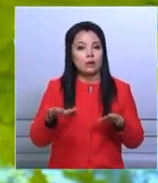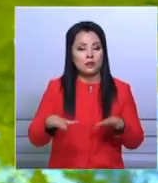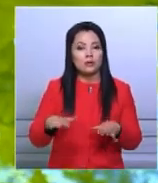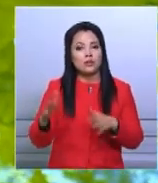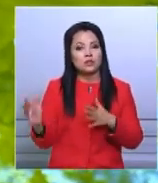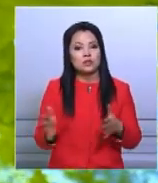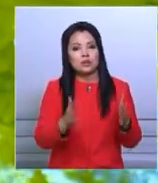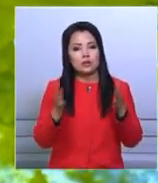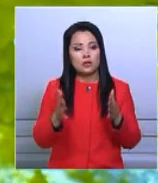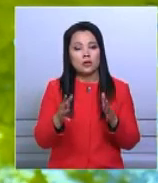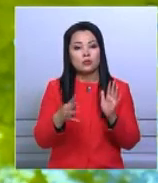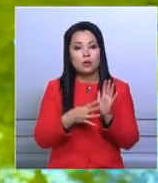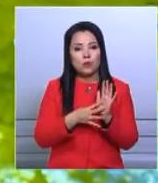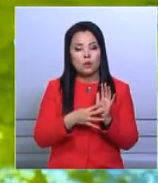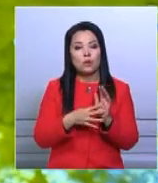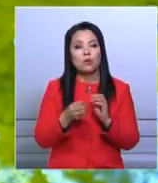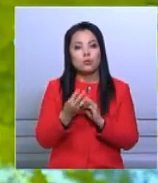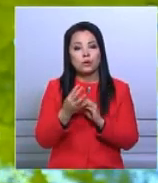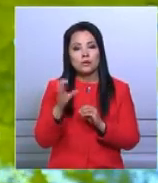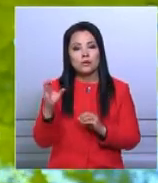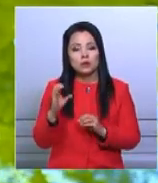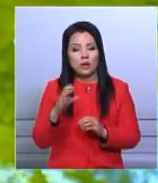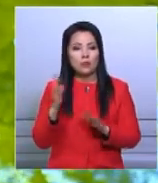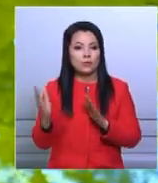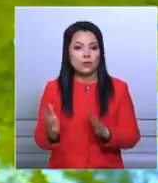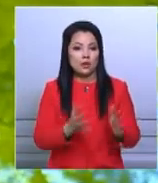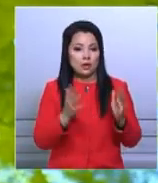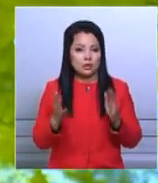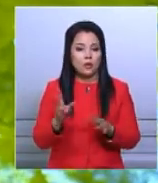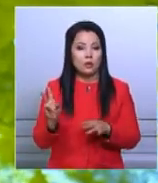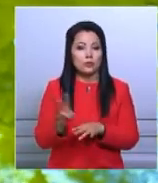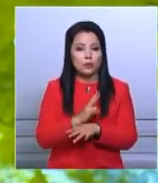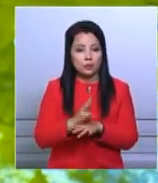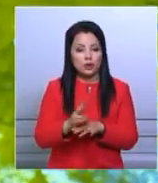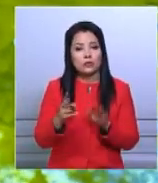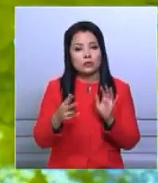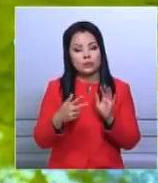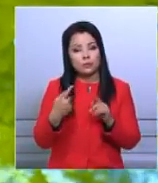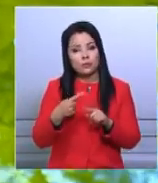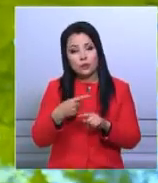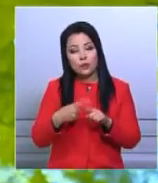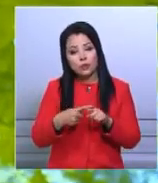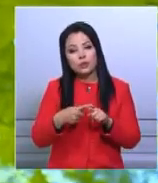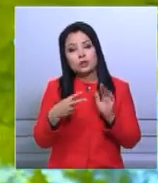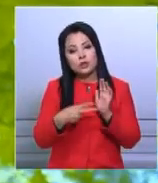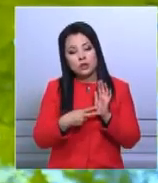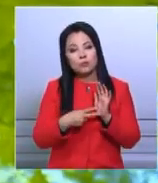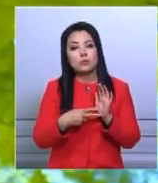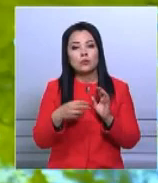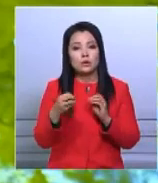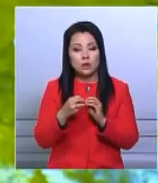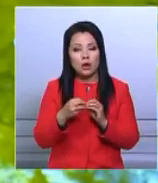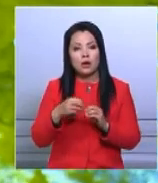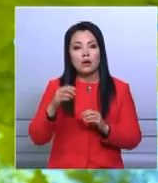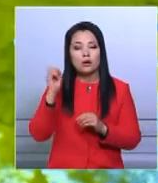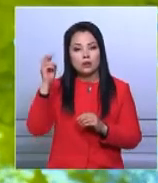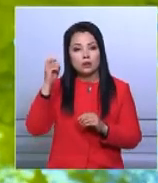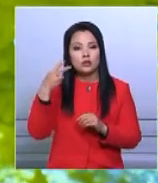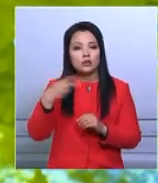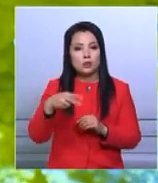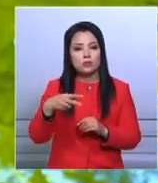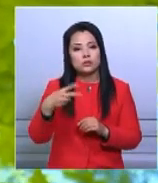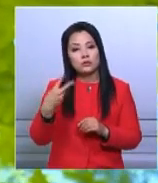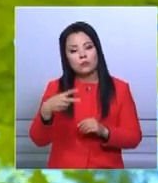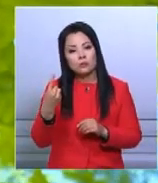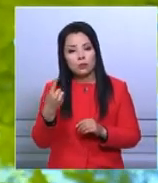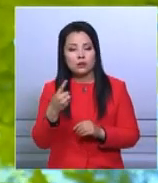жел соғады 9-14 метр секунд. Түнде ауа температурасы 8-10 болса, күндіз 21-23 градус жылы болады.